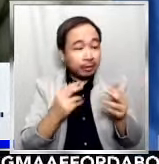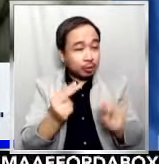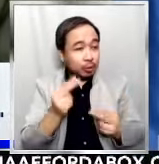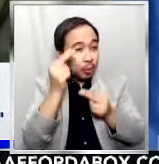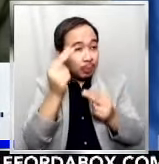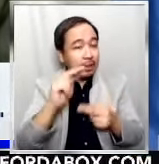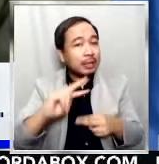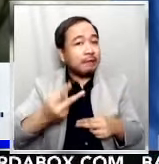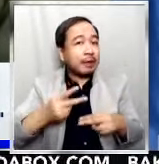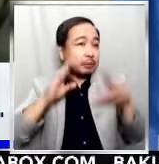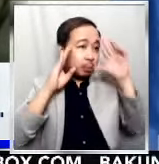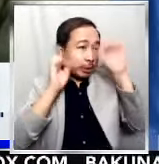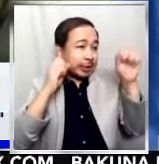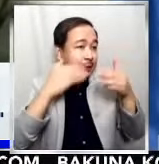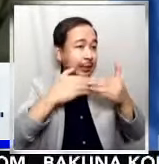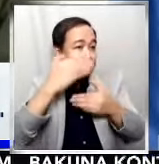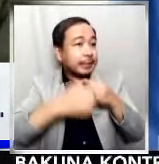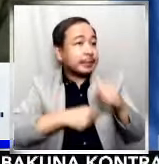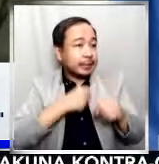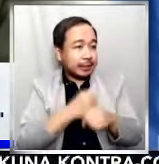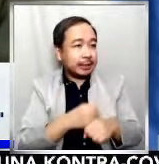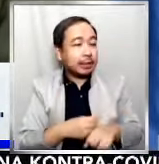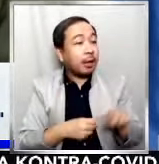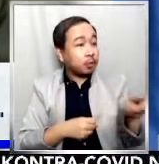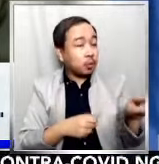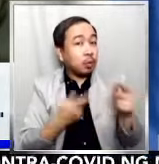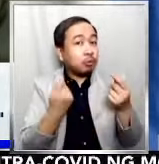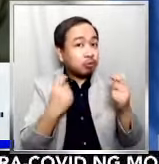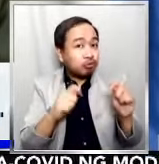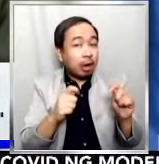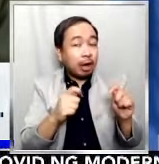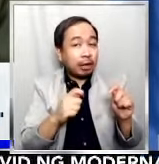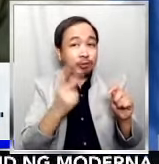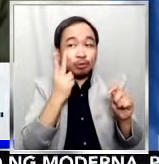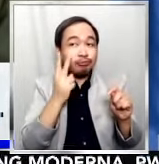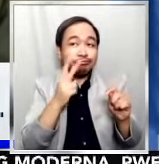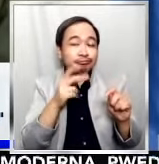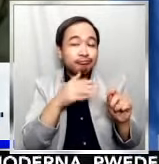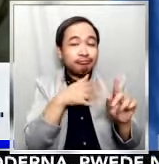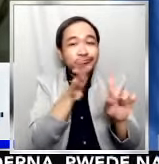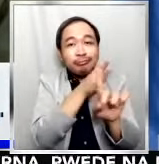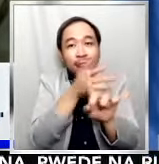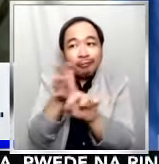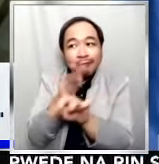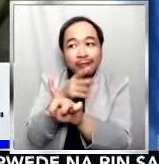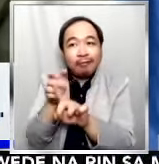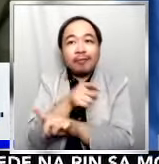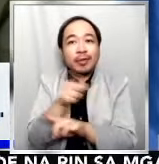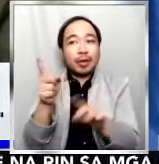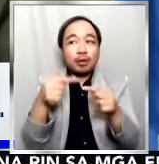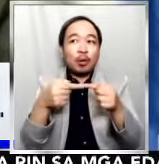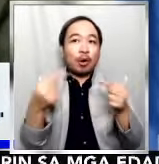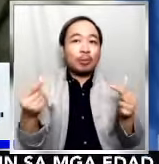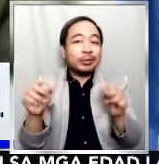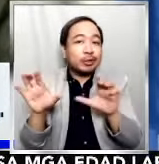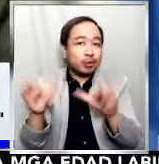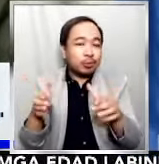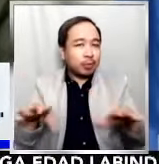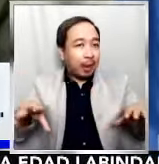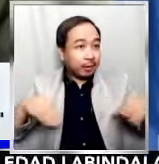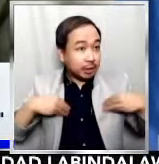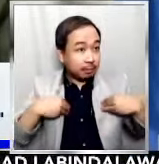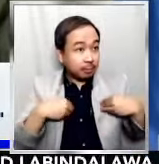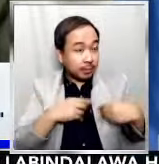and you are trying to impress the opposition that they would consider you. Totoo ba ito,